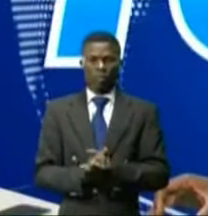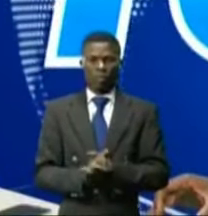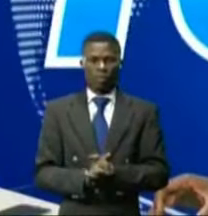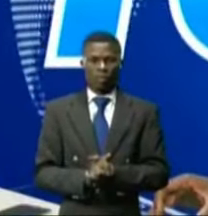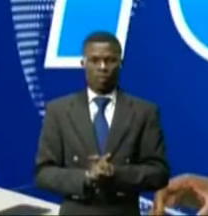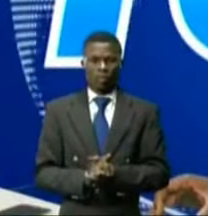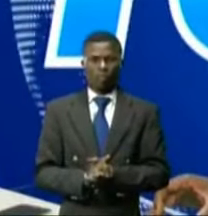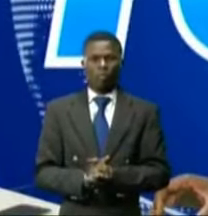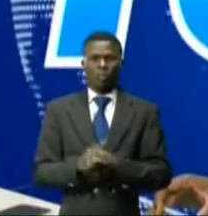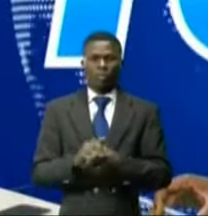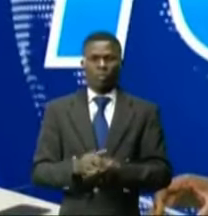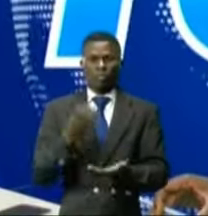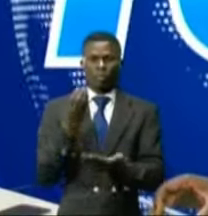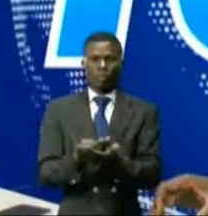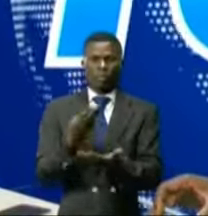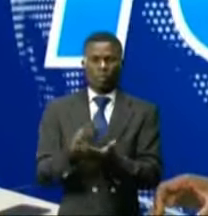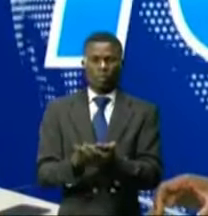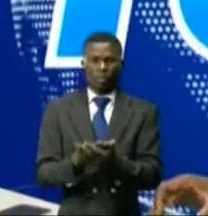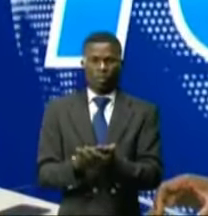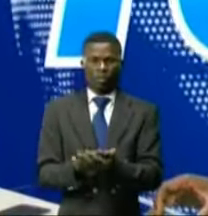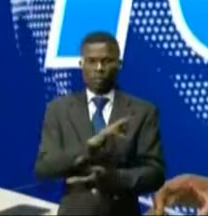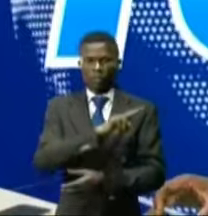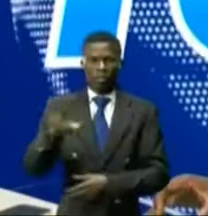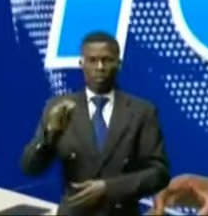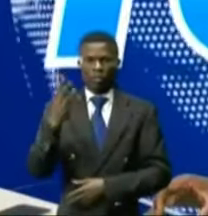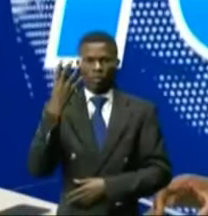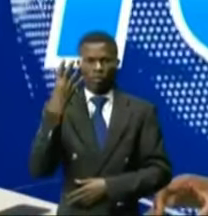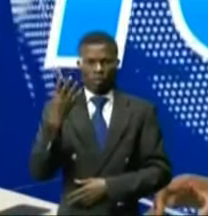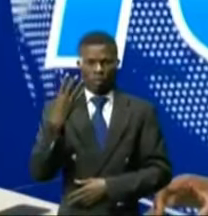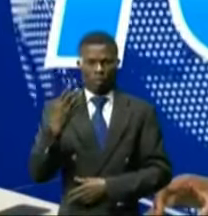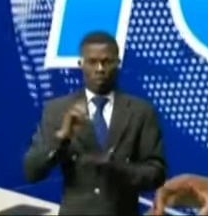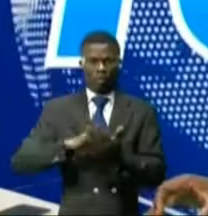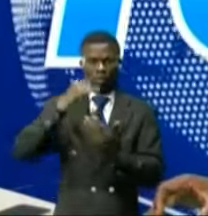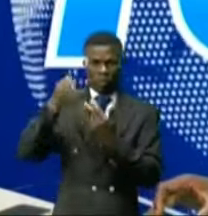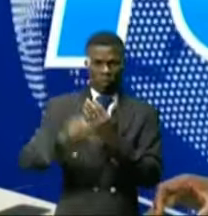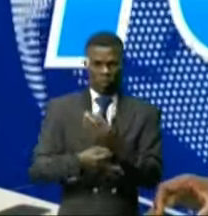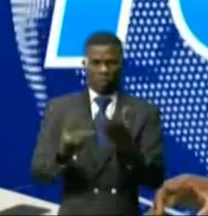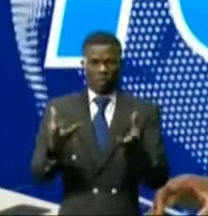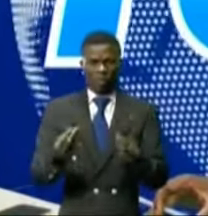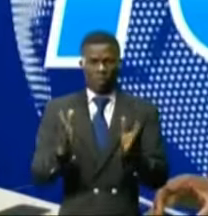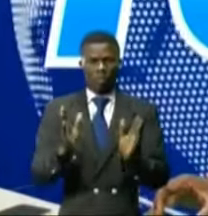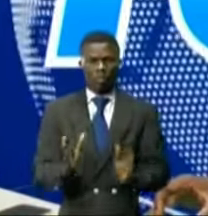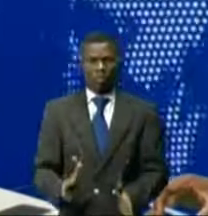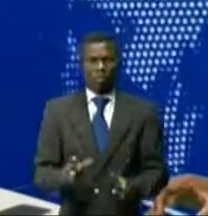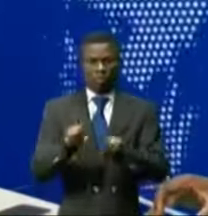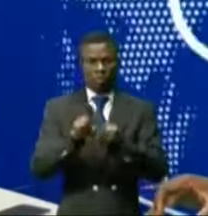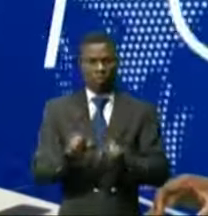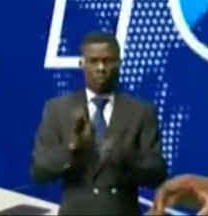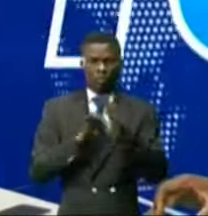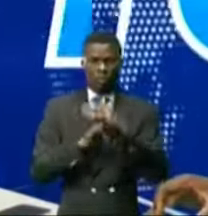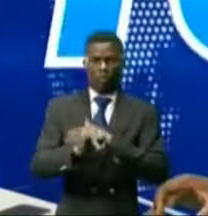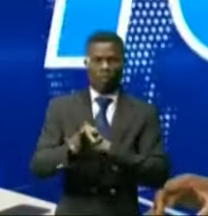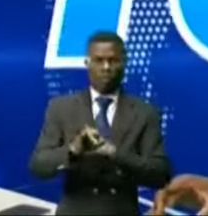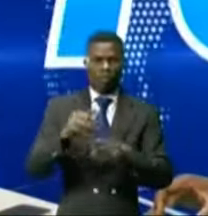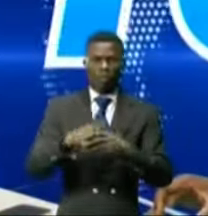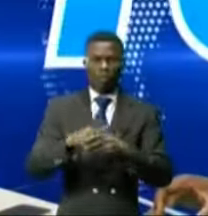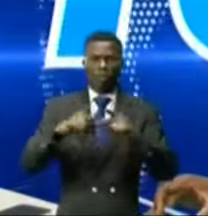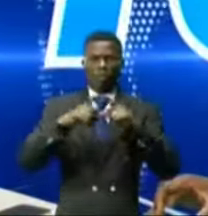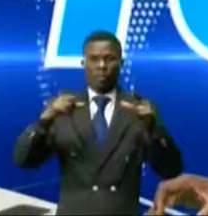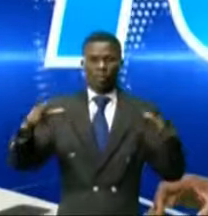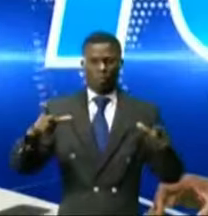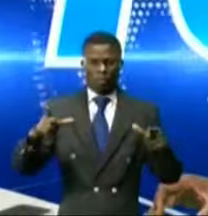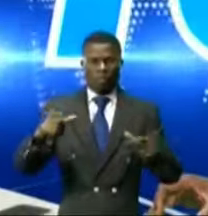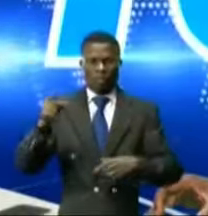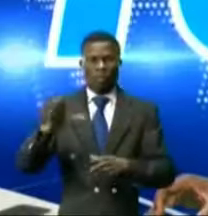Dans un autre registre, le budget 2024 pour la mise en œuvre du projet de facilitation et d'intégration dans le Grand Lac a